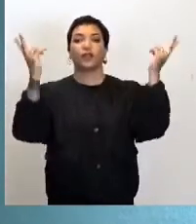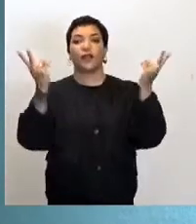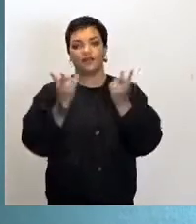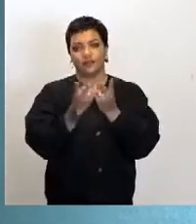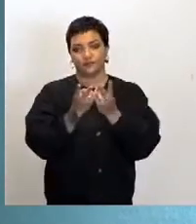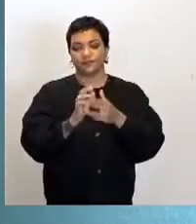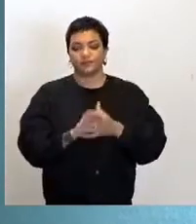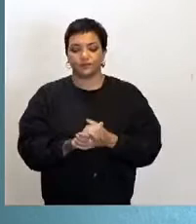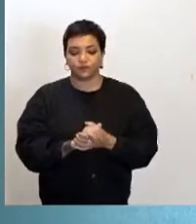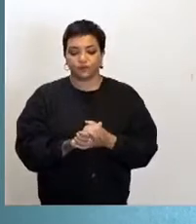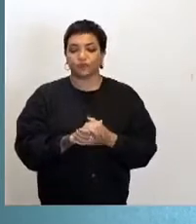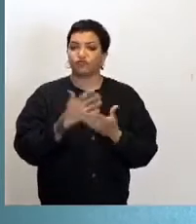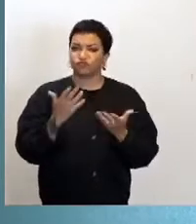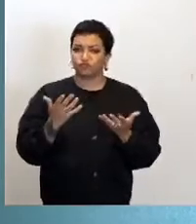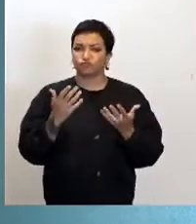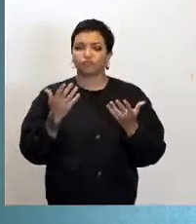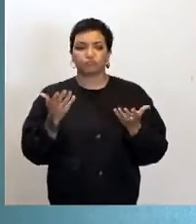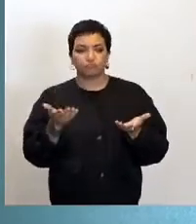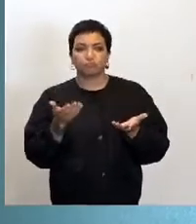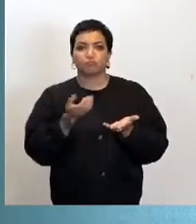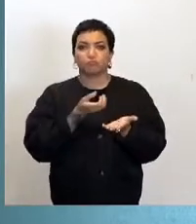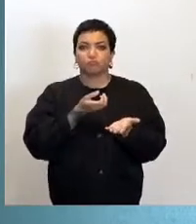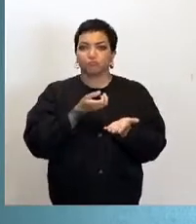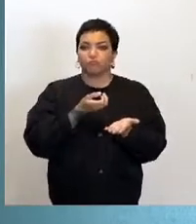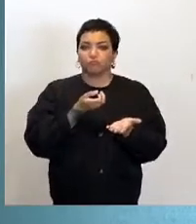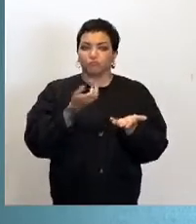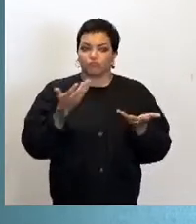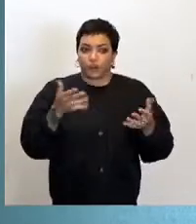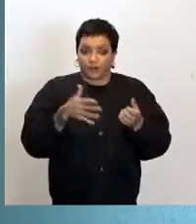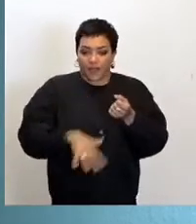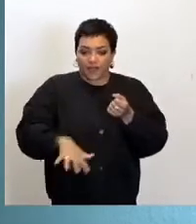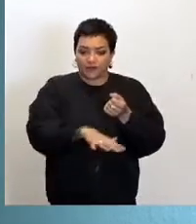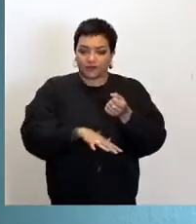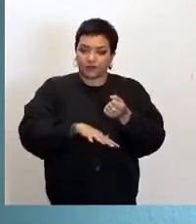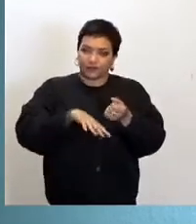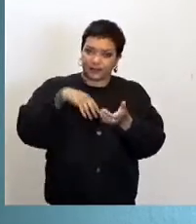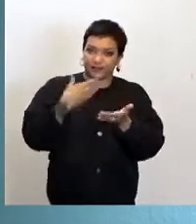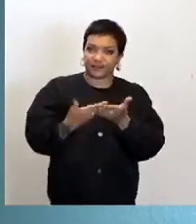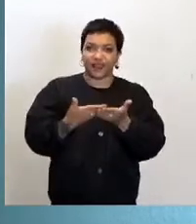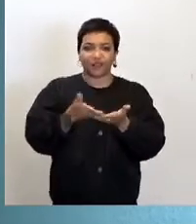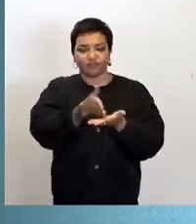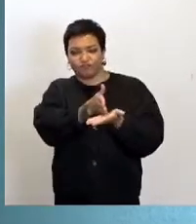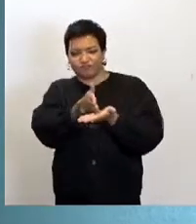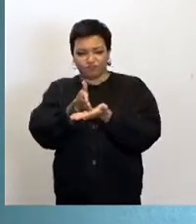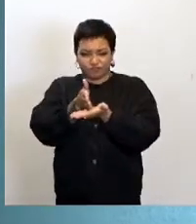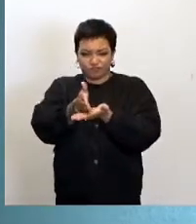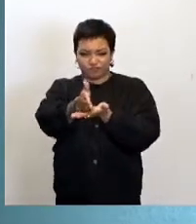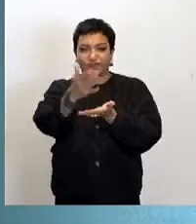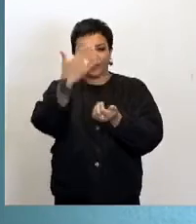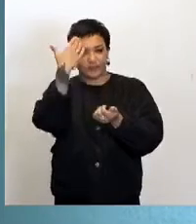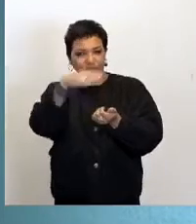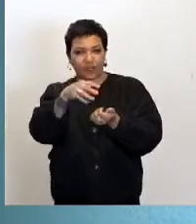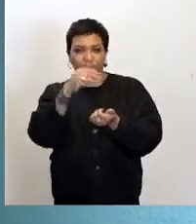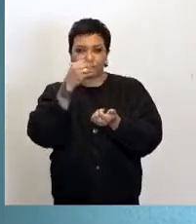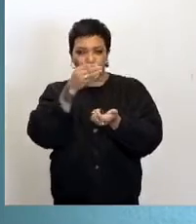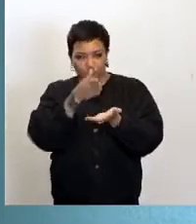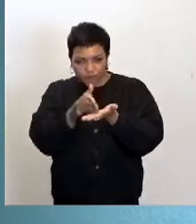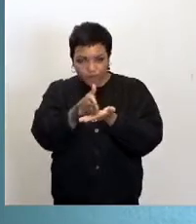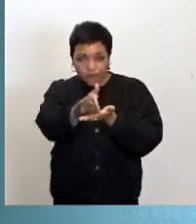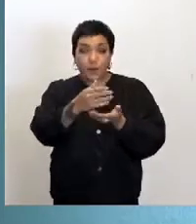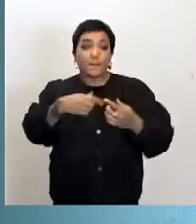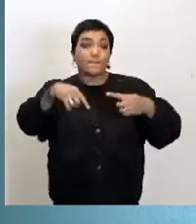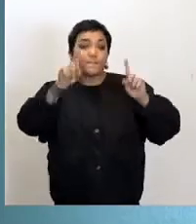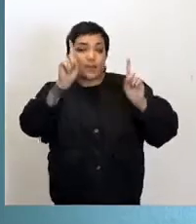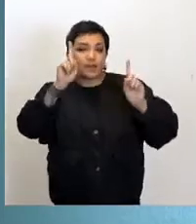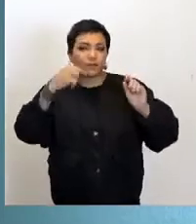ces bases, on a conscience qu'on va dans le bon sens, mais j'y émets, c'est le cas de dire, un